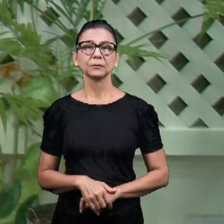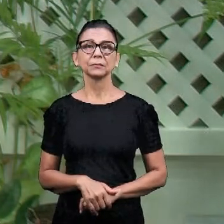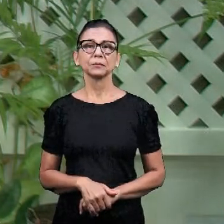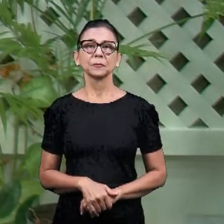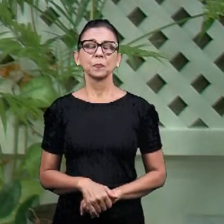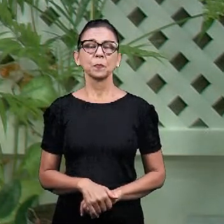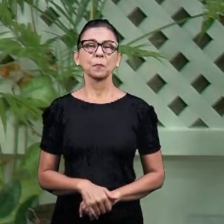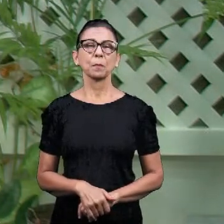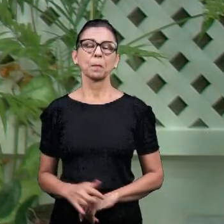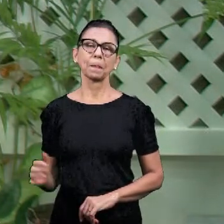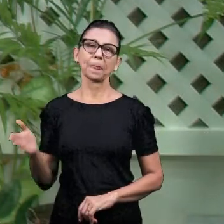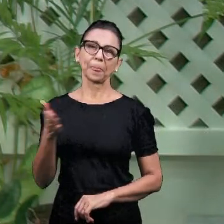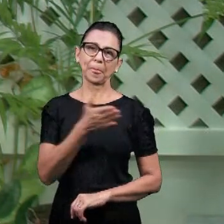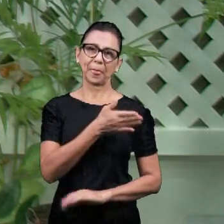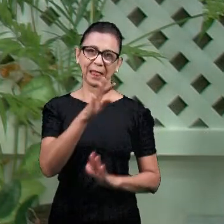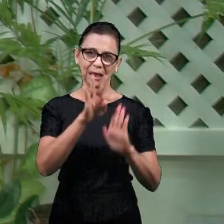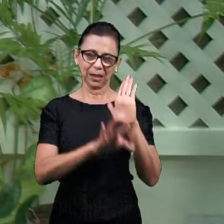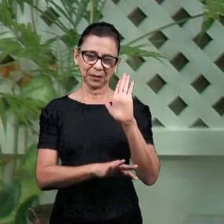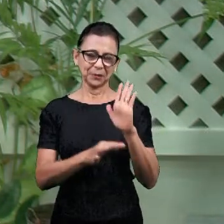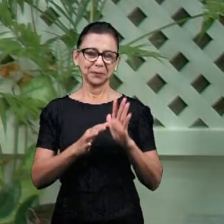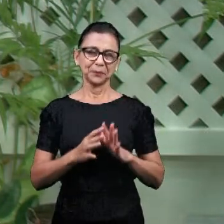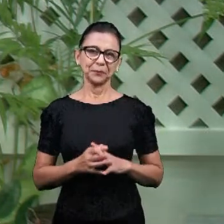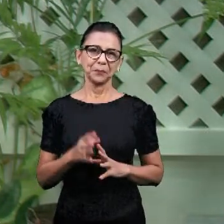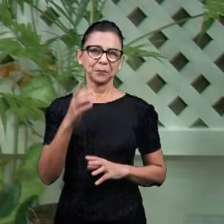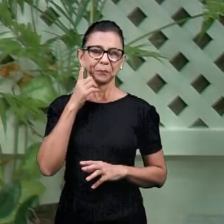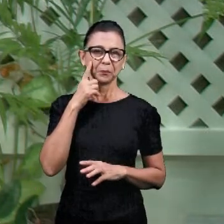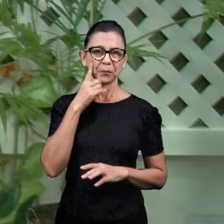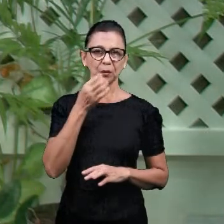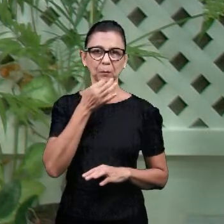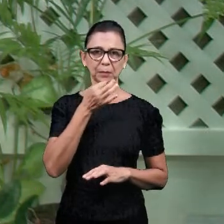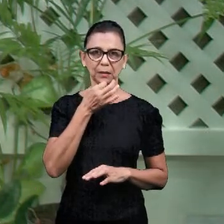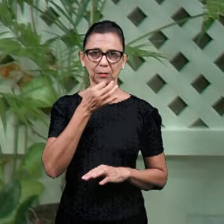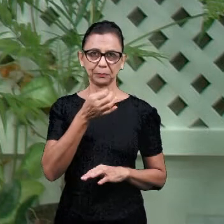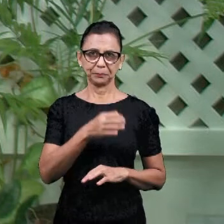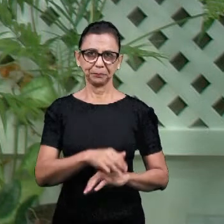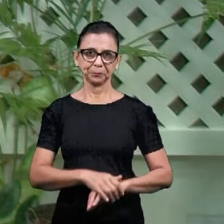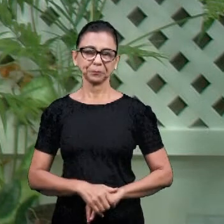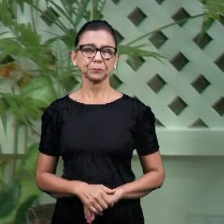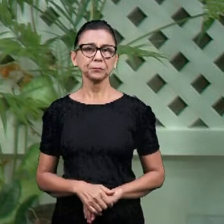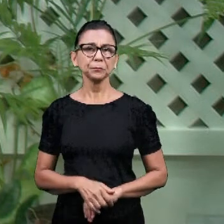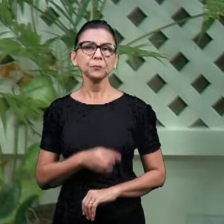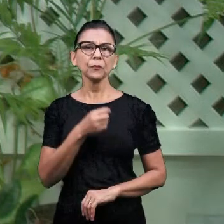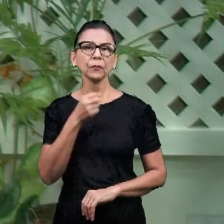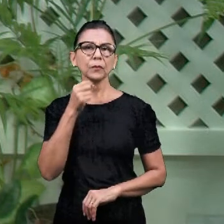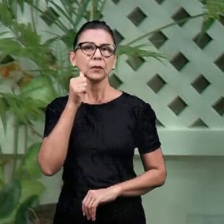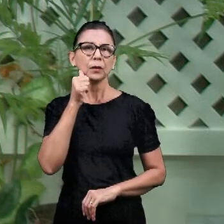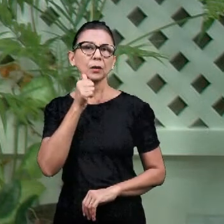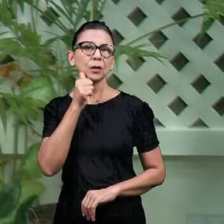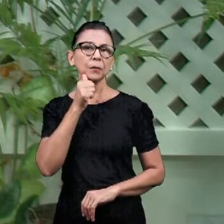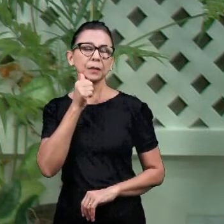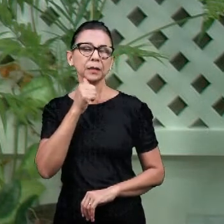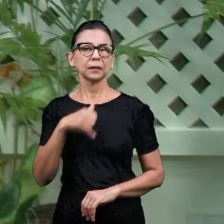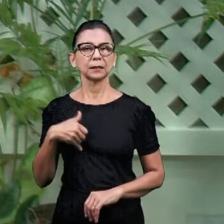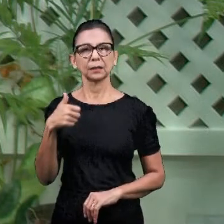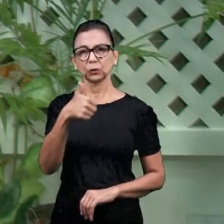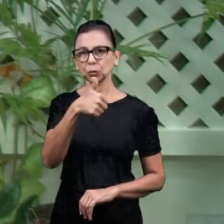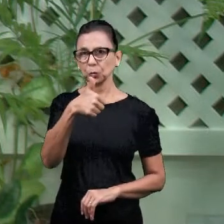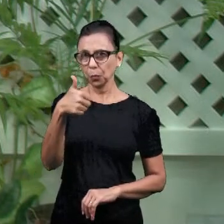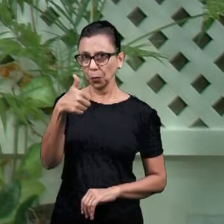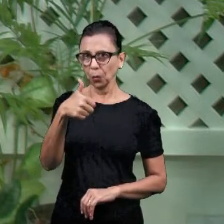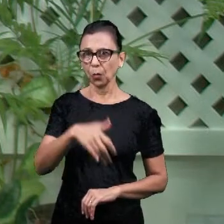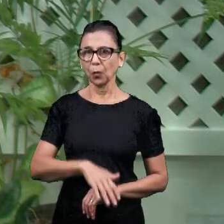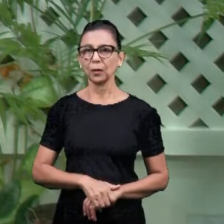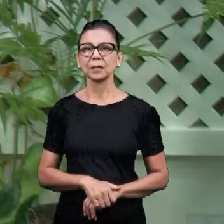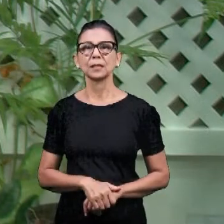D'autres textes. Nous avons des colocations ici, par exemple. Un enfant de 11 ans, une jeune